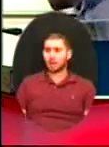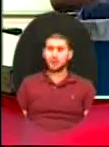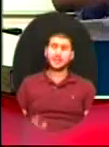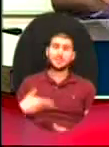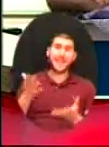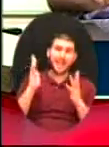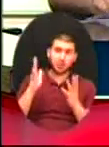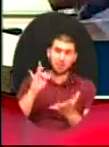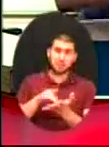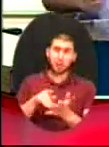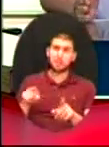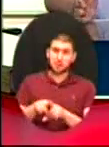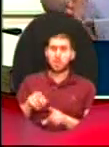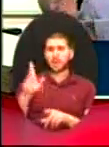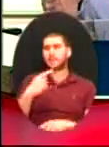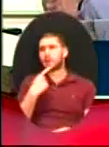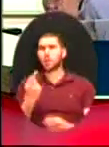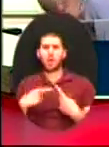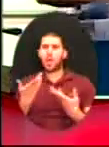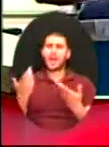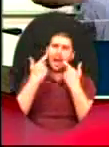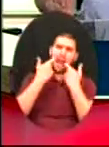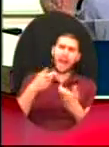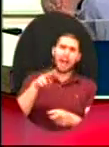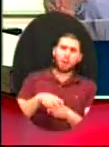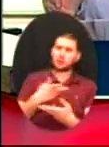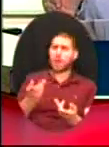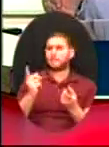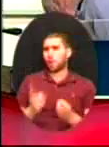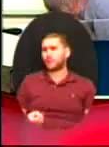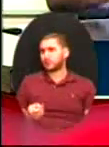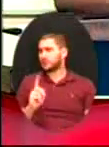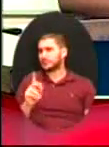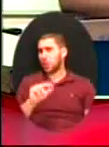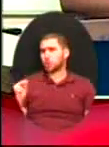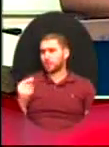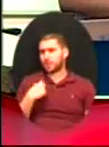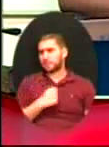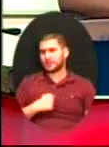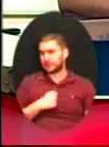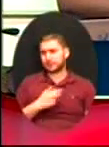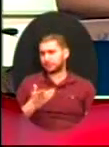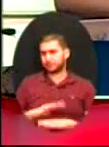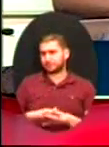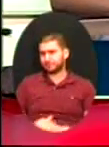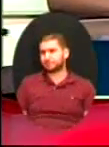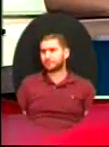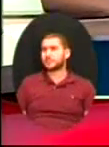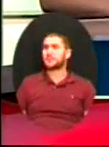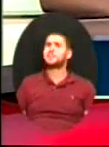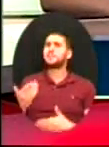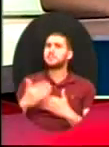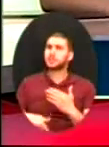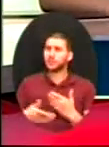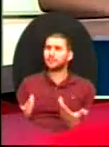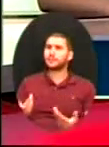אסון מחר באותו קנה מידה, גם שם יגידו לא הייתה רגולציה ולא היה מחויבות של משרד החינוך. זה לא דומה בכלל, אני מתנצלת. זה לא דומה בכלל. בסוף אין גם אין תחליף